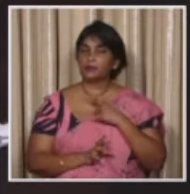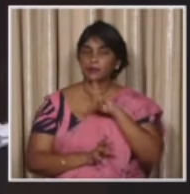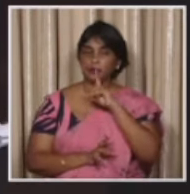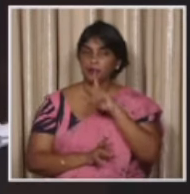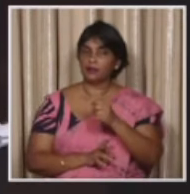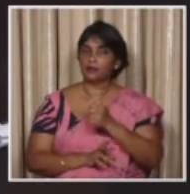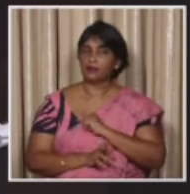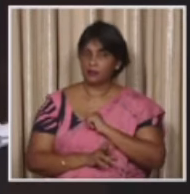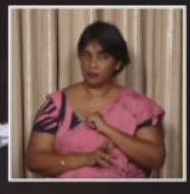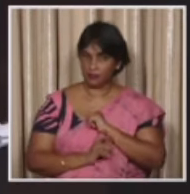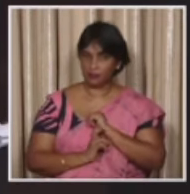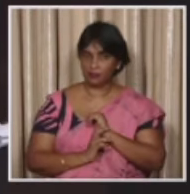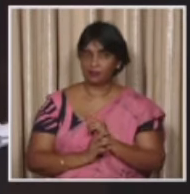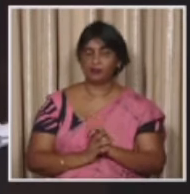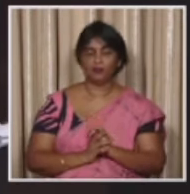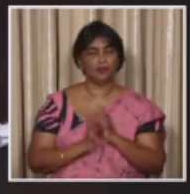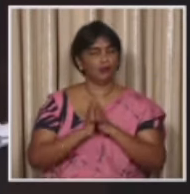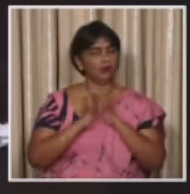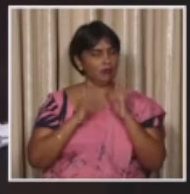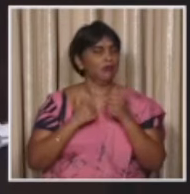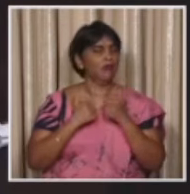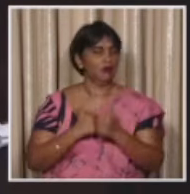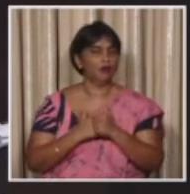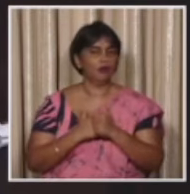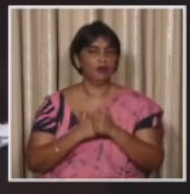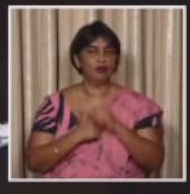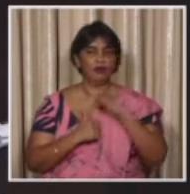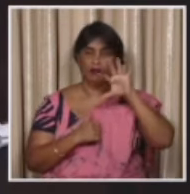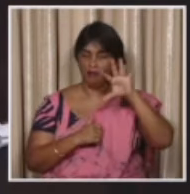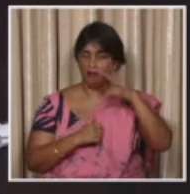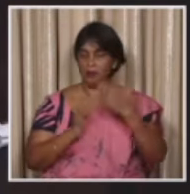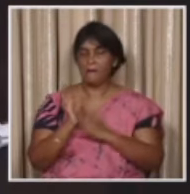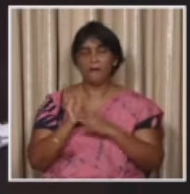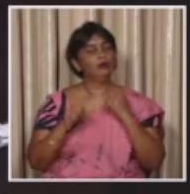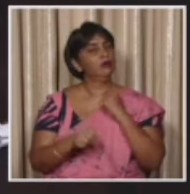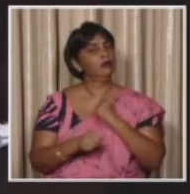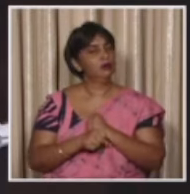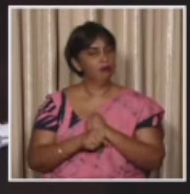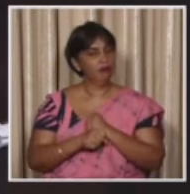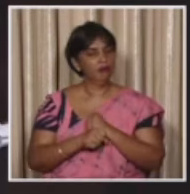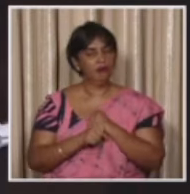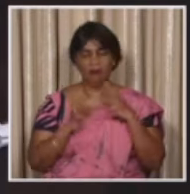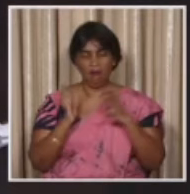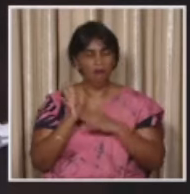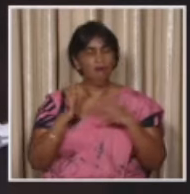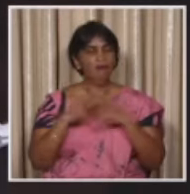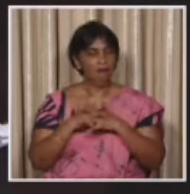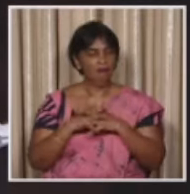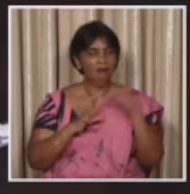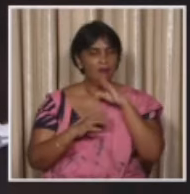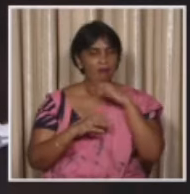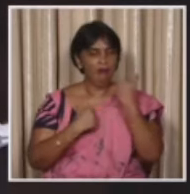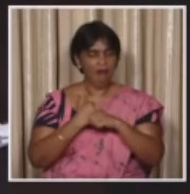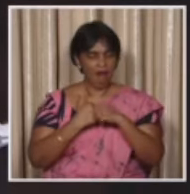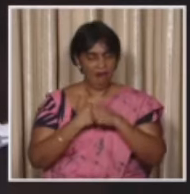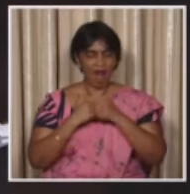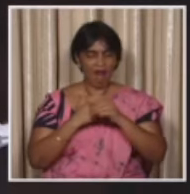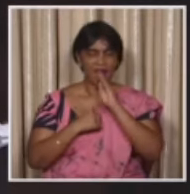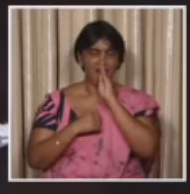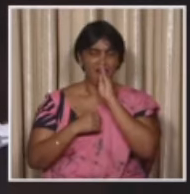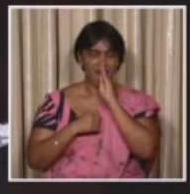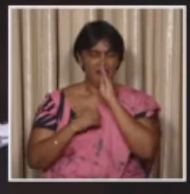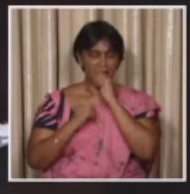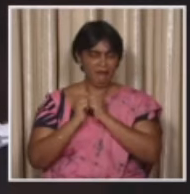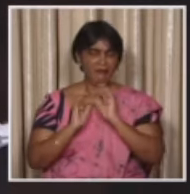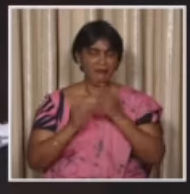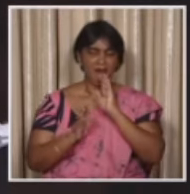කැමති, බොහොම හොඳයි 500 මෙගාවට් ප්ලාන්ට් එකක් සුලම් බලය නිර්මාණය කිරීමේදී